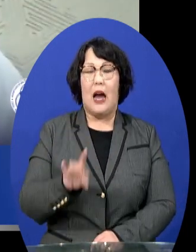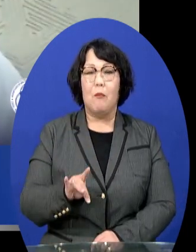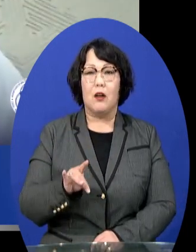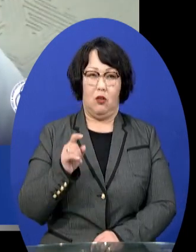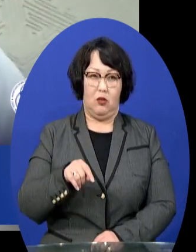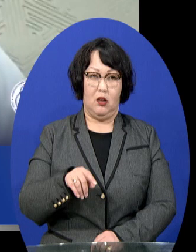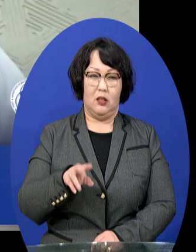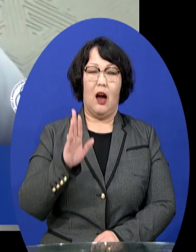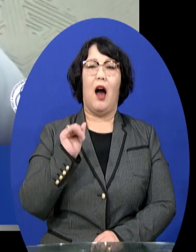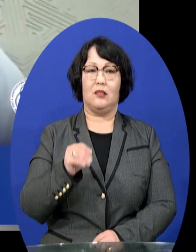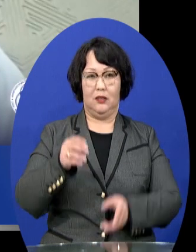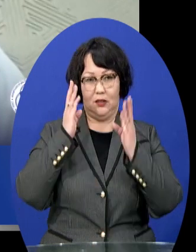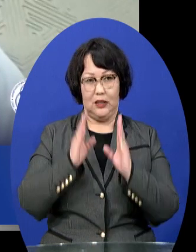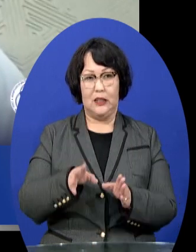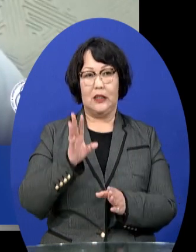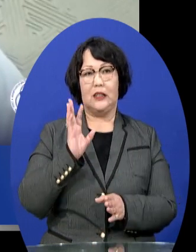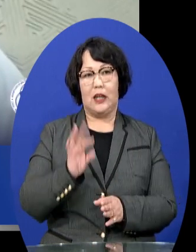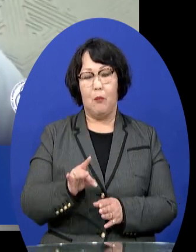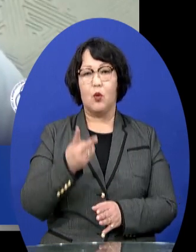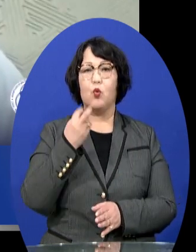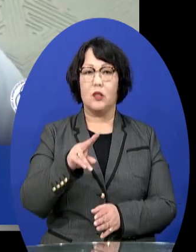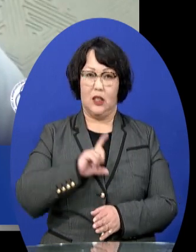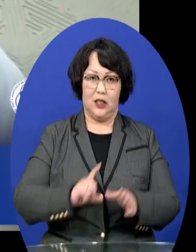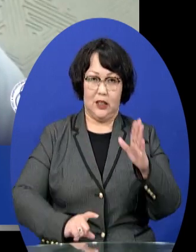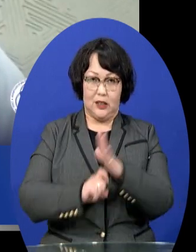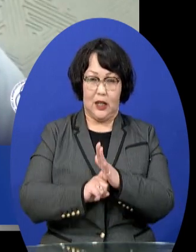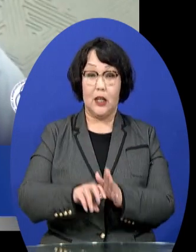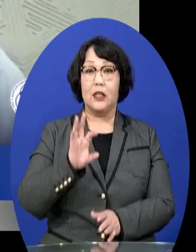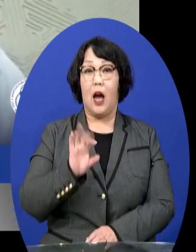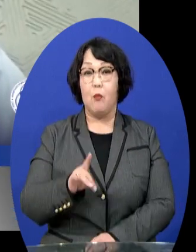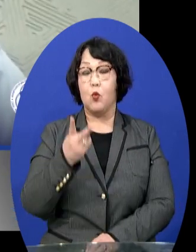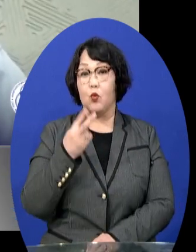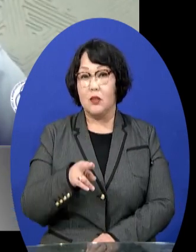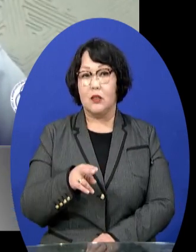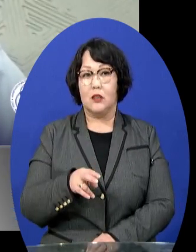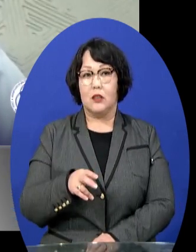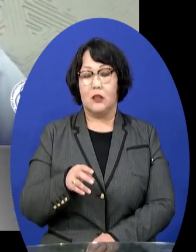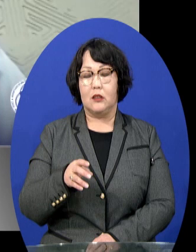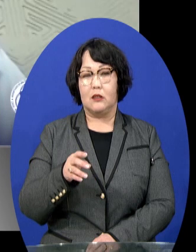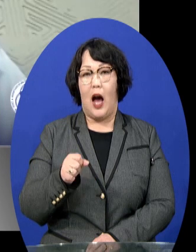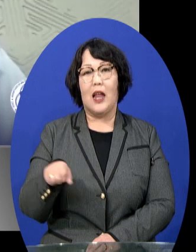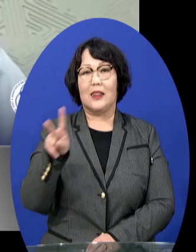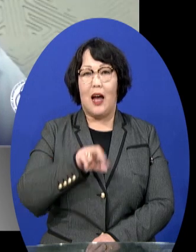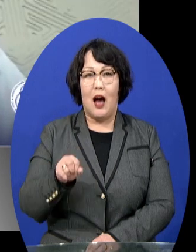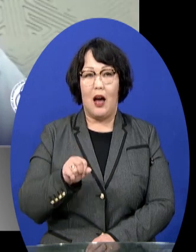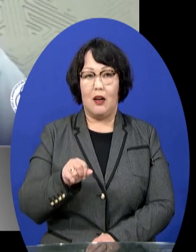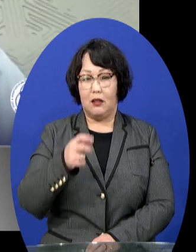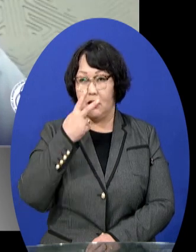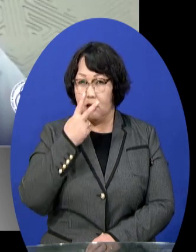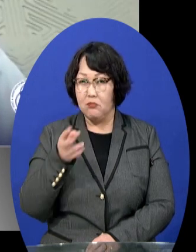яригдах уу? Ямар хэмжээнд эрхийг хязгаарлах уу? Энийг бас нэлээд алдаа дутагдлын юмнууд